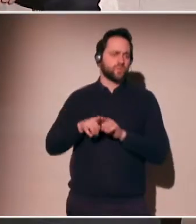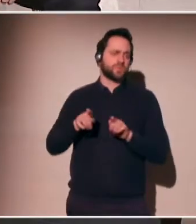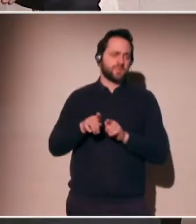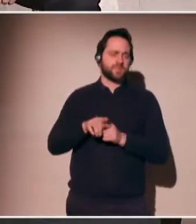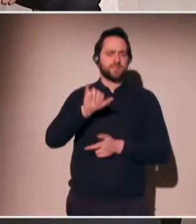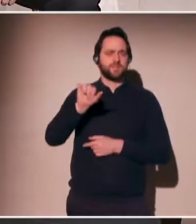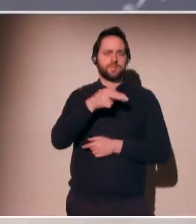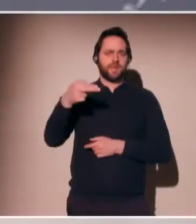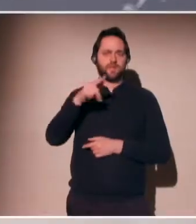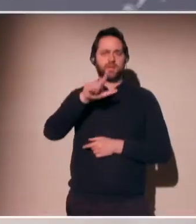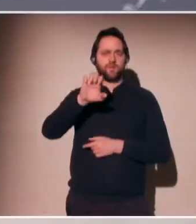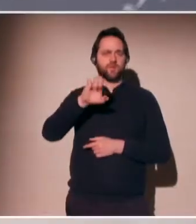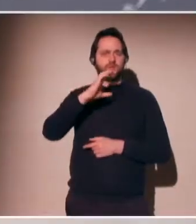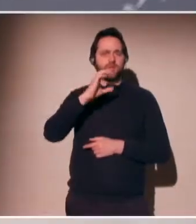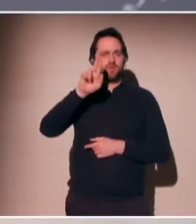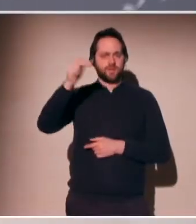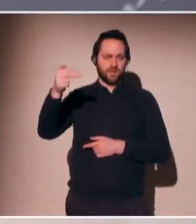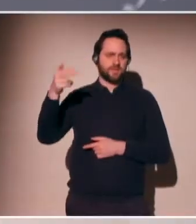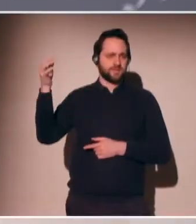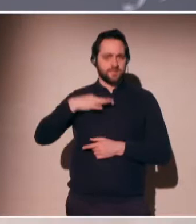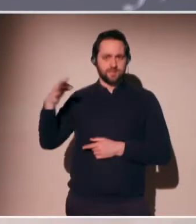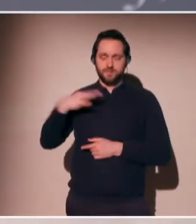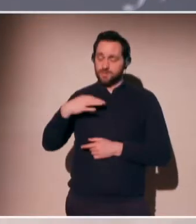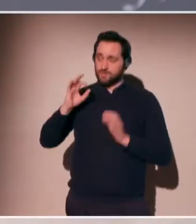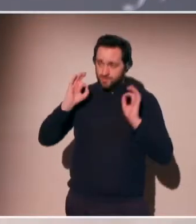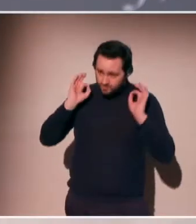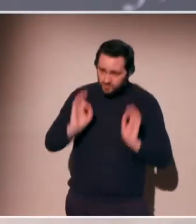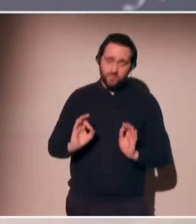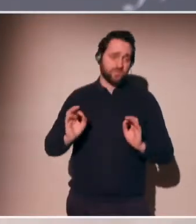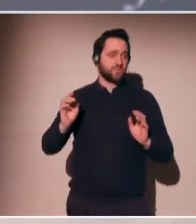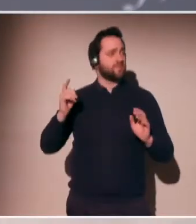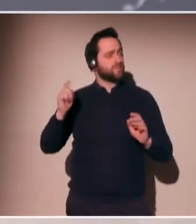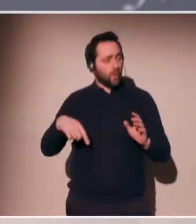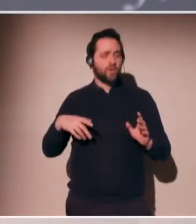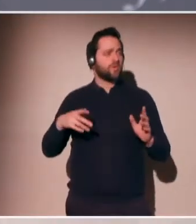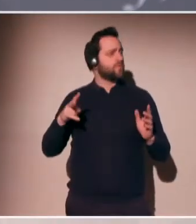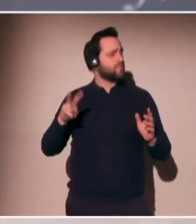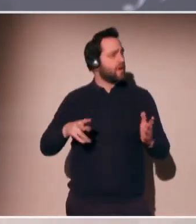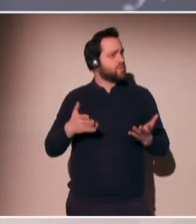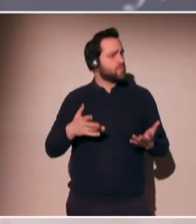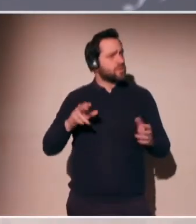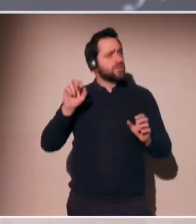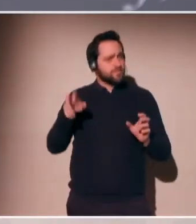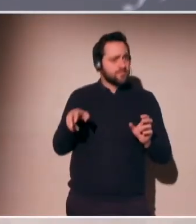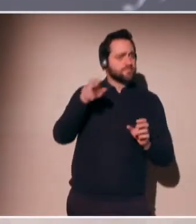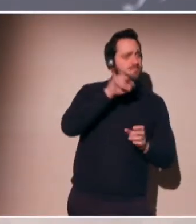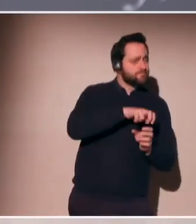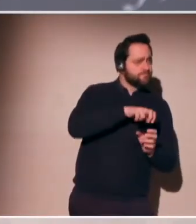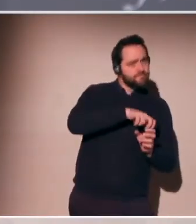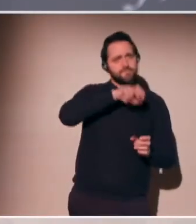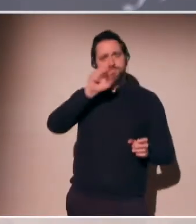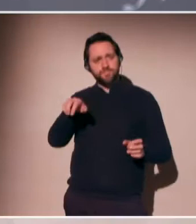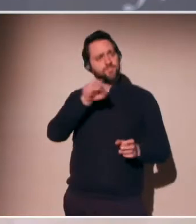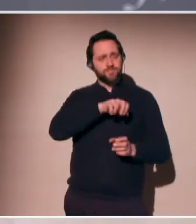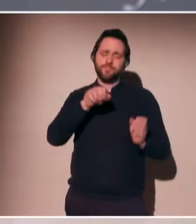exemple, sont des choses qui n'existent pas assez dans notre pays, que rien aujourd'hui n'empêche de les mettre en œuvre. Mais je pense